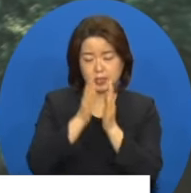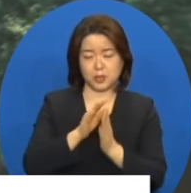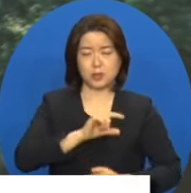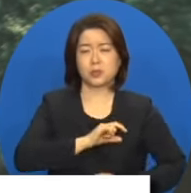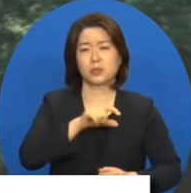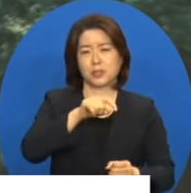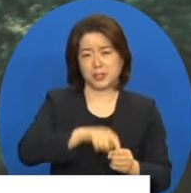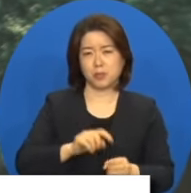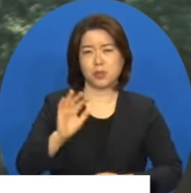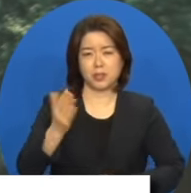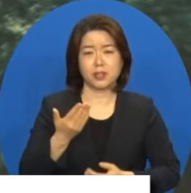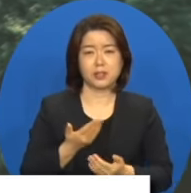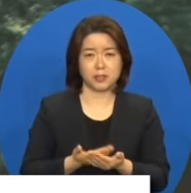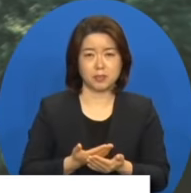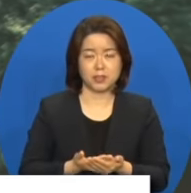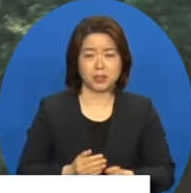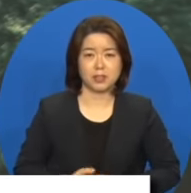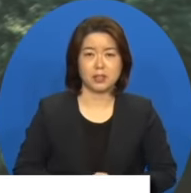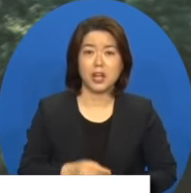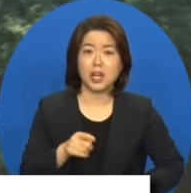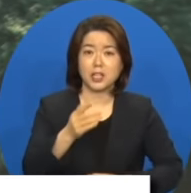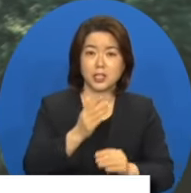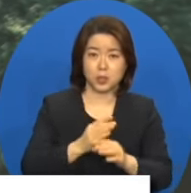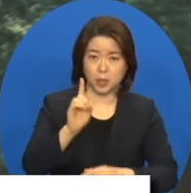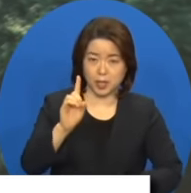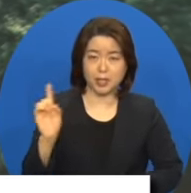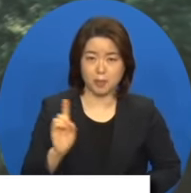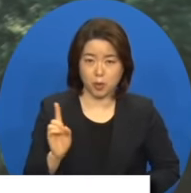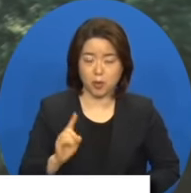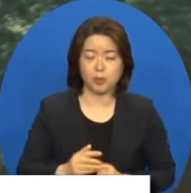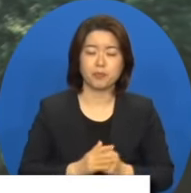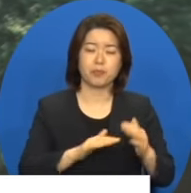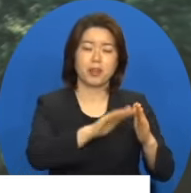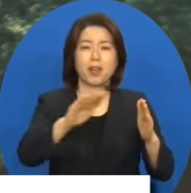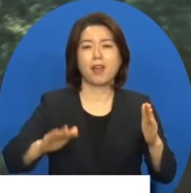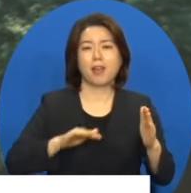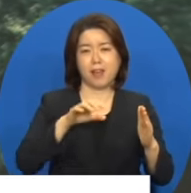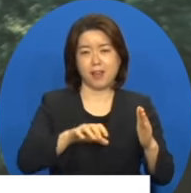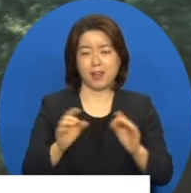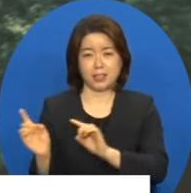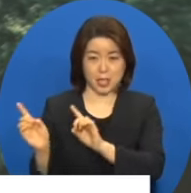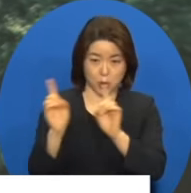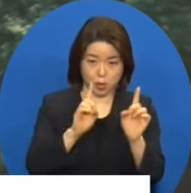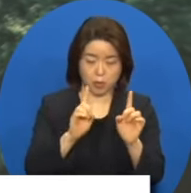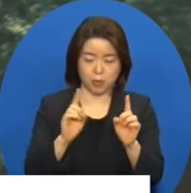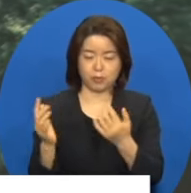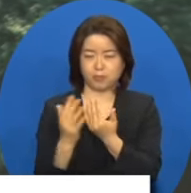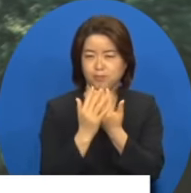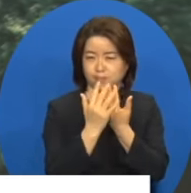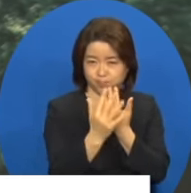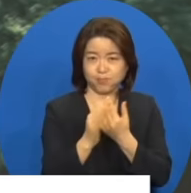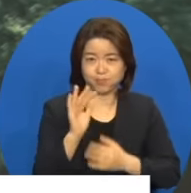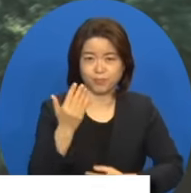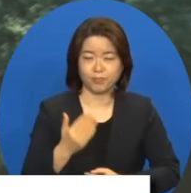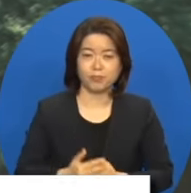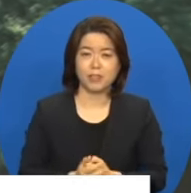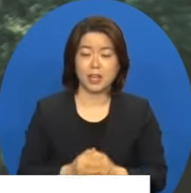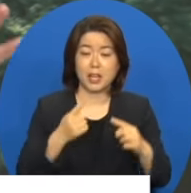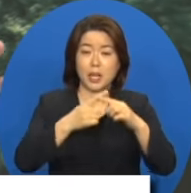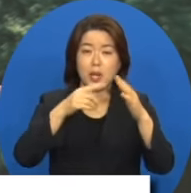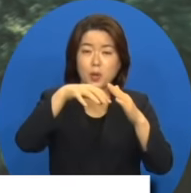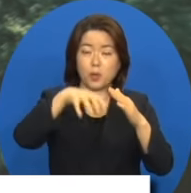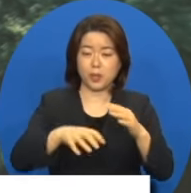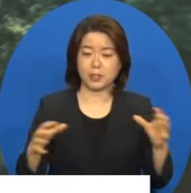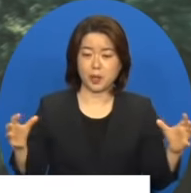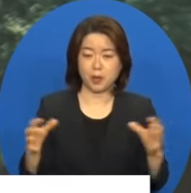것 같습니다. 그 중에 하나가 가정의 회복, 가정의 부흥입니다. 교회에서 모여서